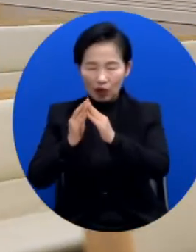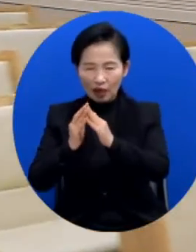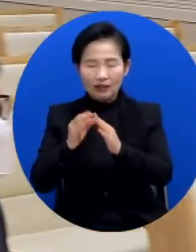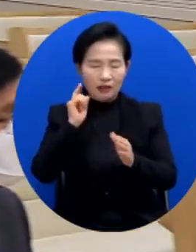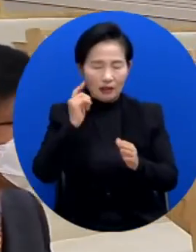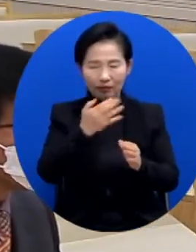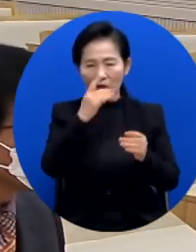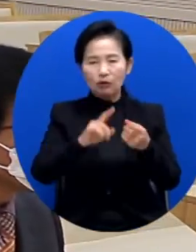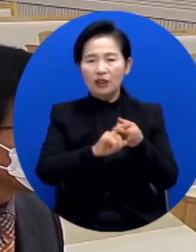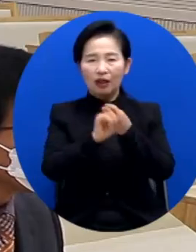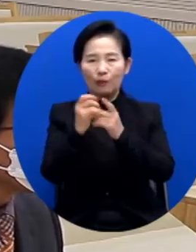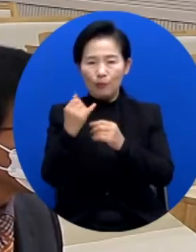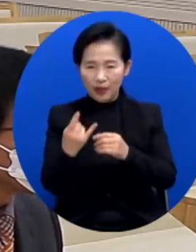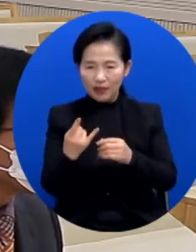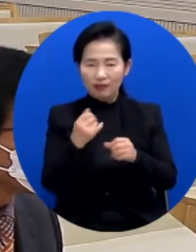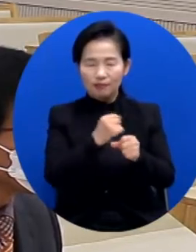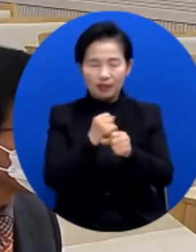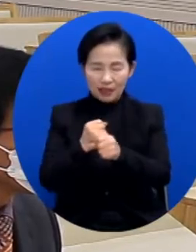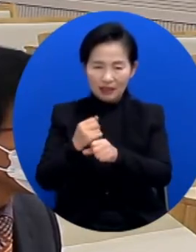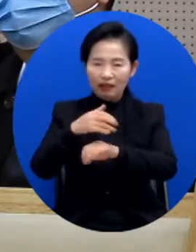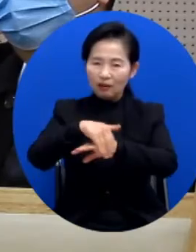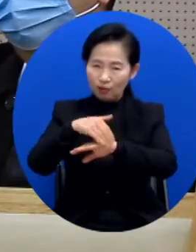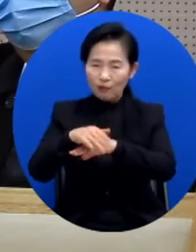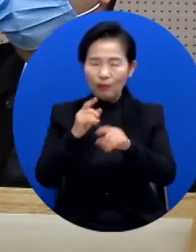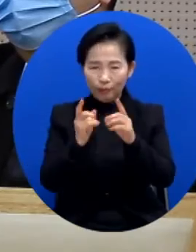회원들의 기도와 협력을 당부했습니다